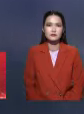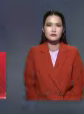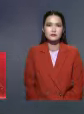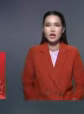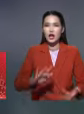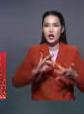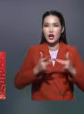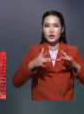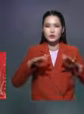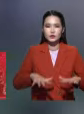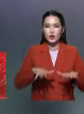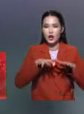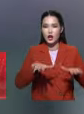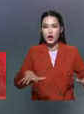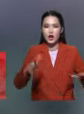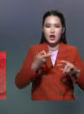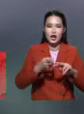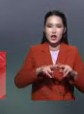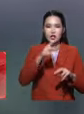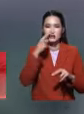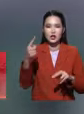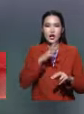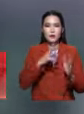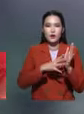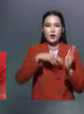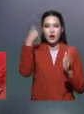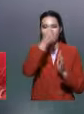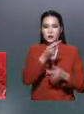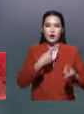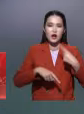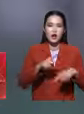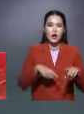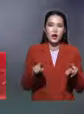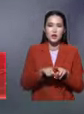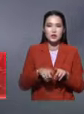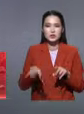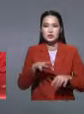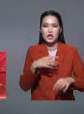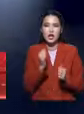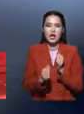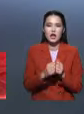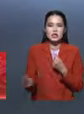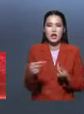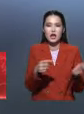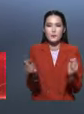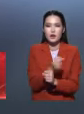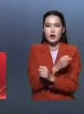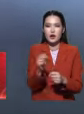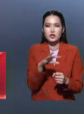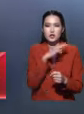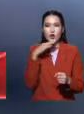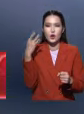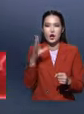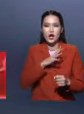Әлеуметтік желіде тараған бұл бейне жазбаны көріп, 90-шы жылдар қайта оралған ба деп қаласың. Жасөспірімдердің бірін-бірі жұдырықтың астына алып,